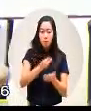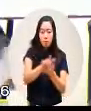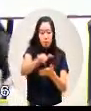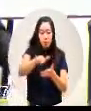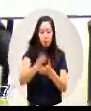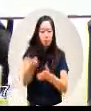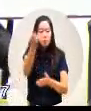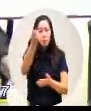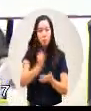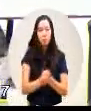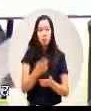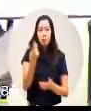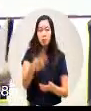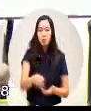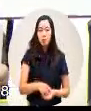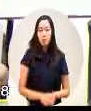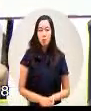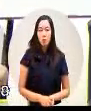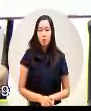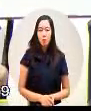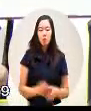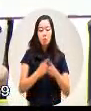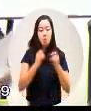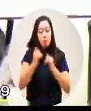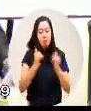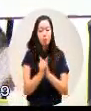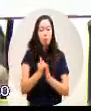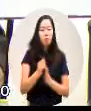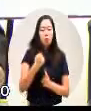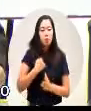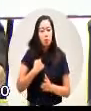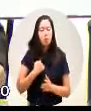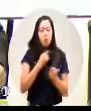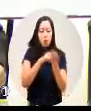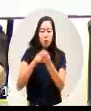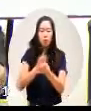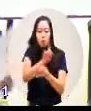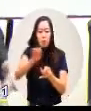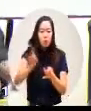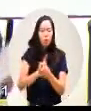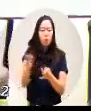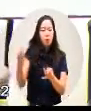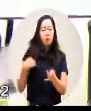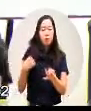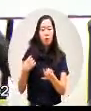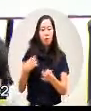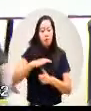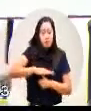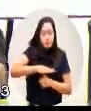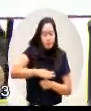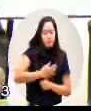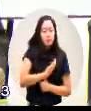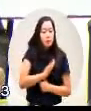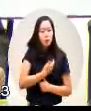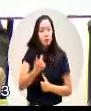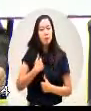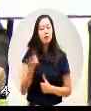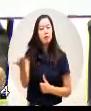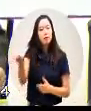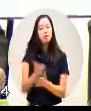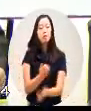利，还有我们一些民众所要了解的，受到真大有困。但是我谈这啦吼，才讲真辛苦